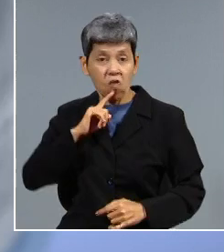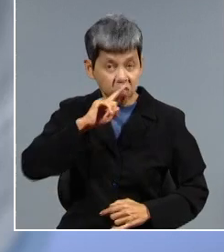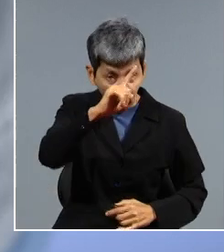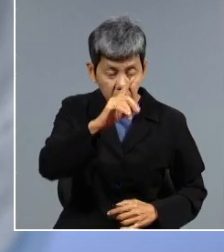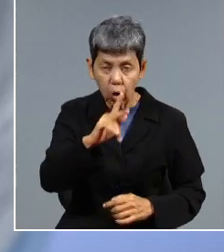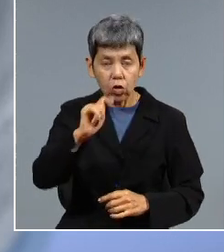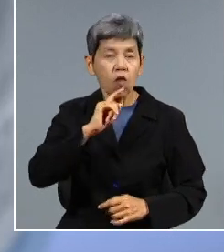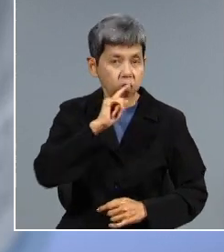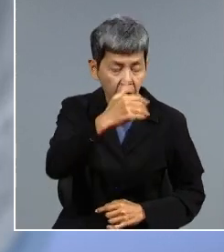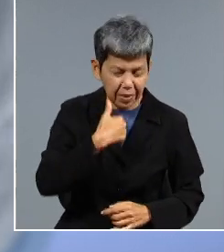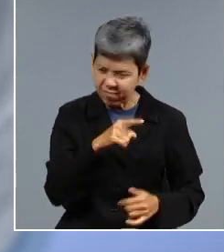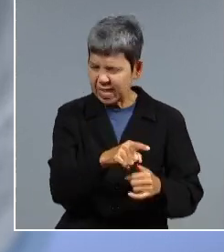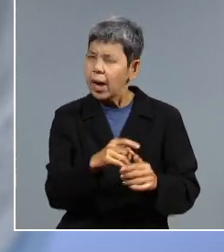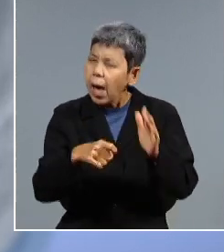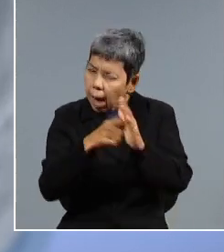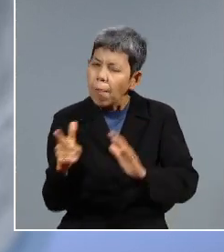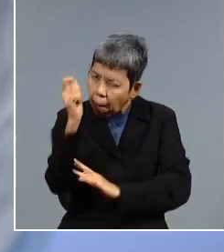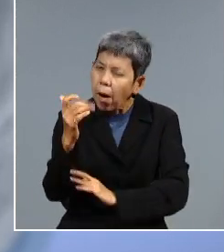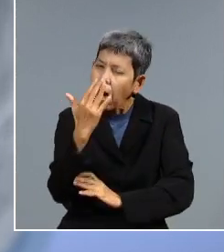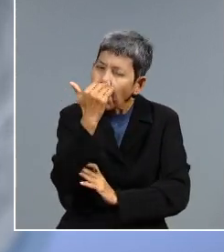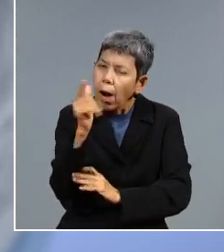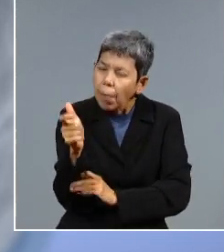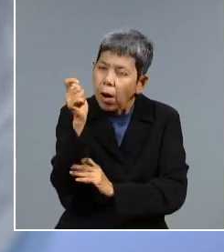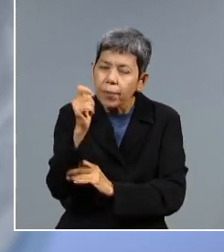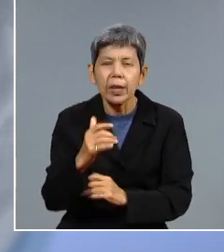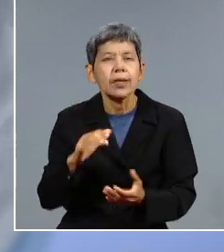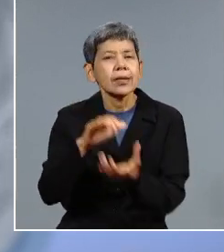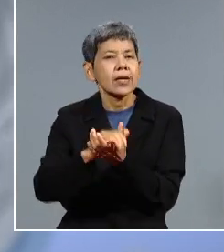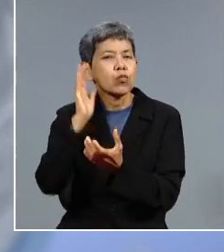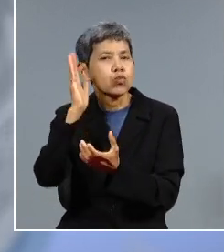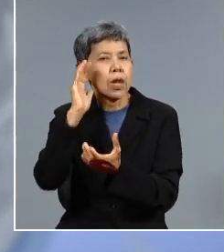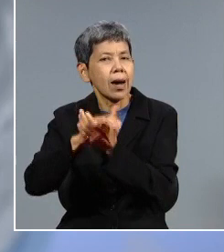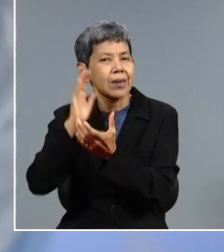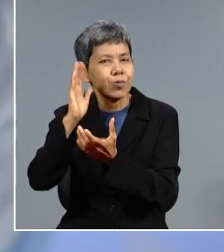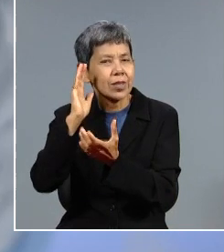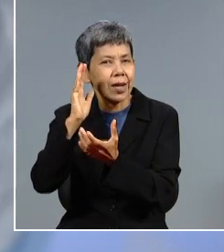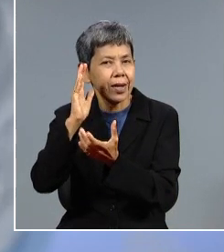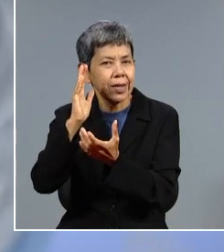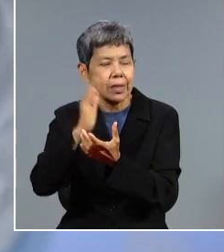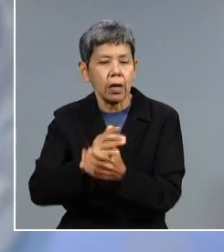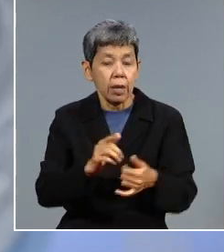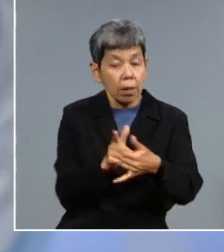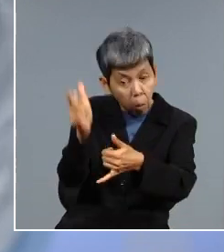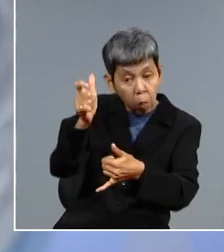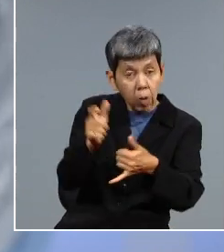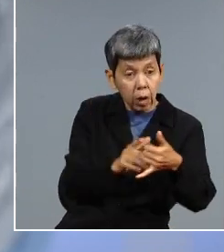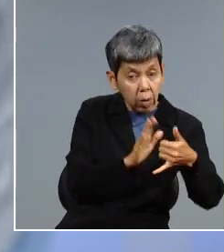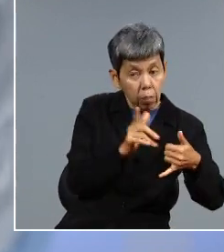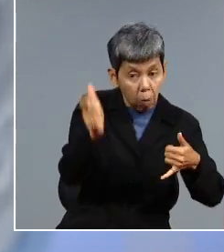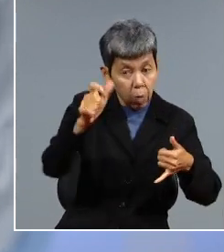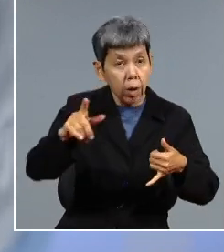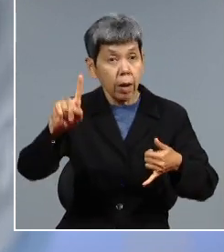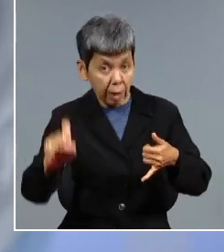ทางกกต.ว่ามันมีเหตุแบบนี้เกิดขึ้นสามีเป็นคนที่มายิงผู้สมัครคนเสียชีวิต